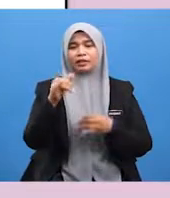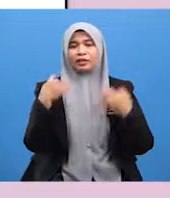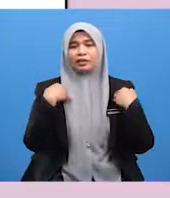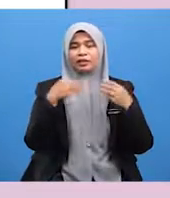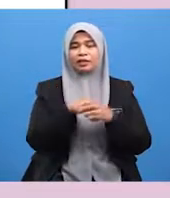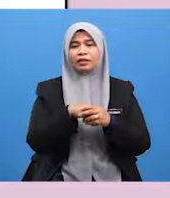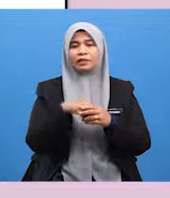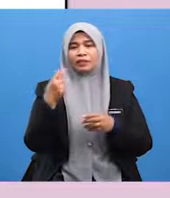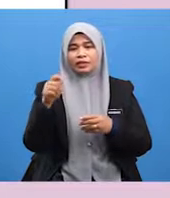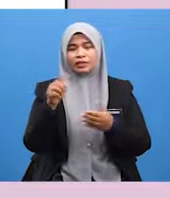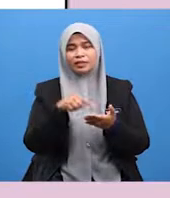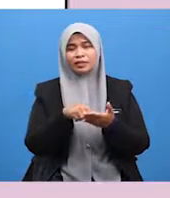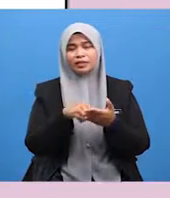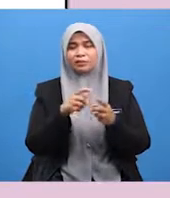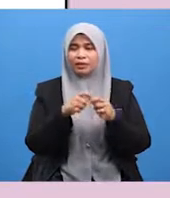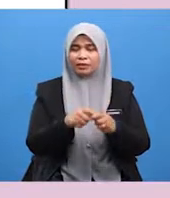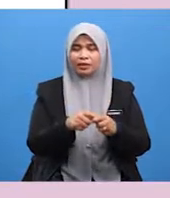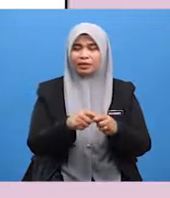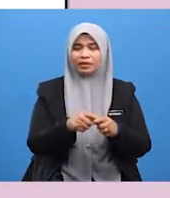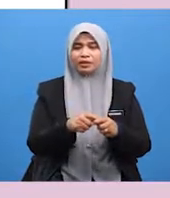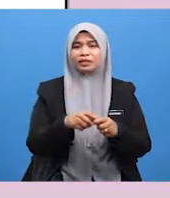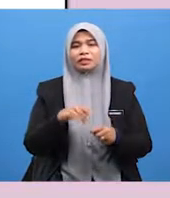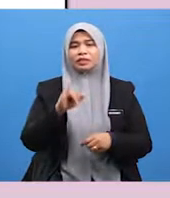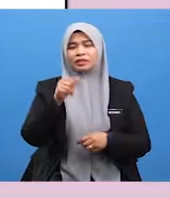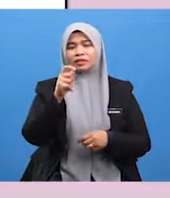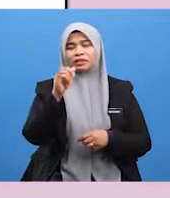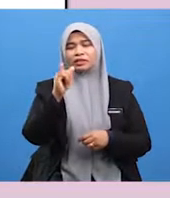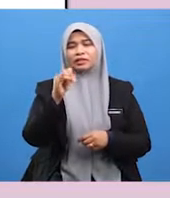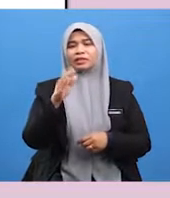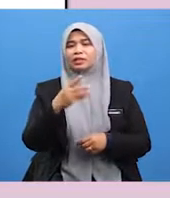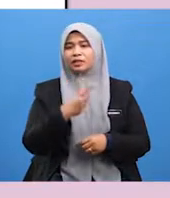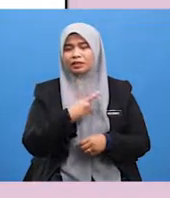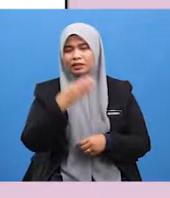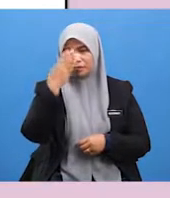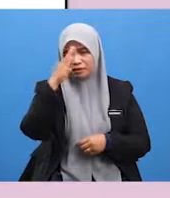petikan ini menepati jati diri bijak yang pelajar kenal pasti itu?